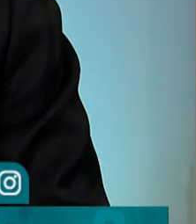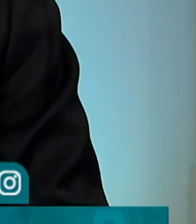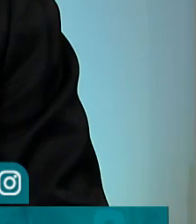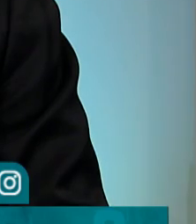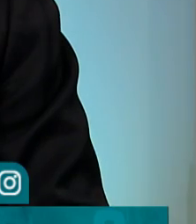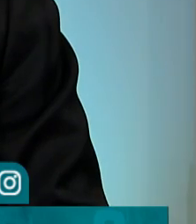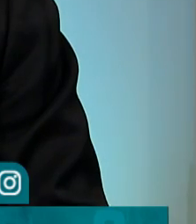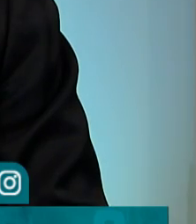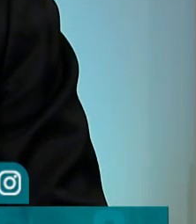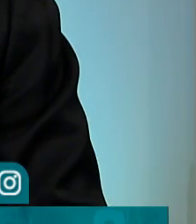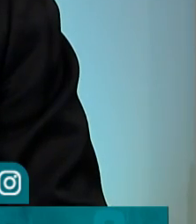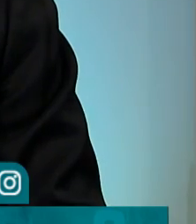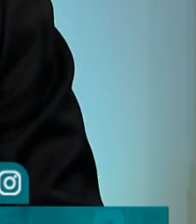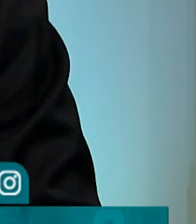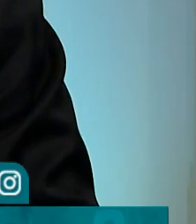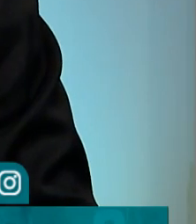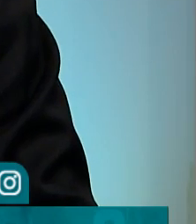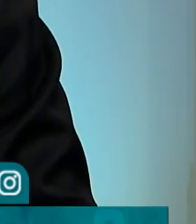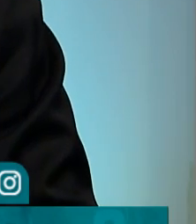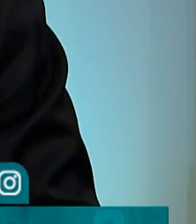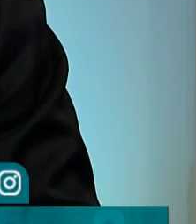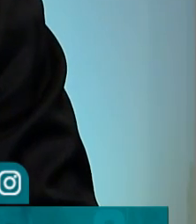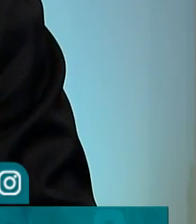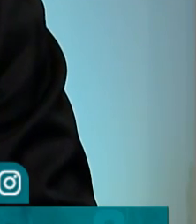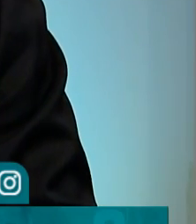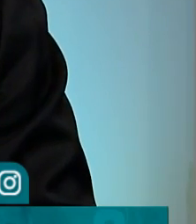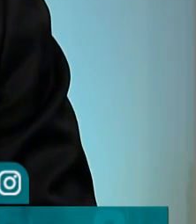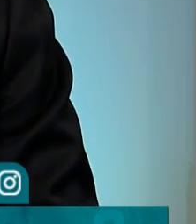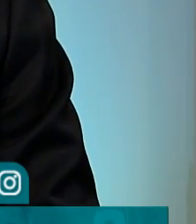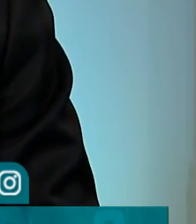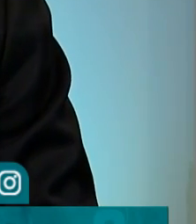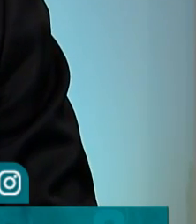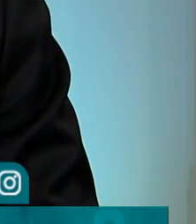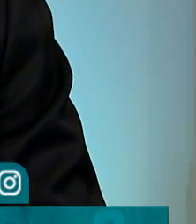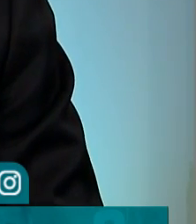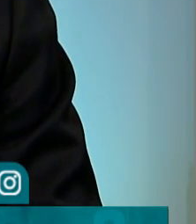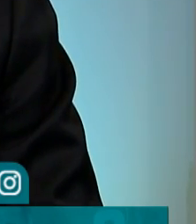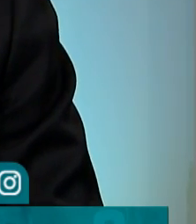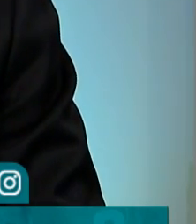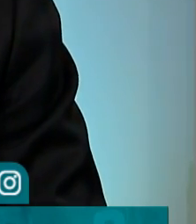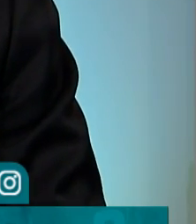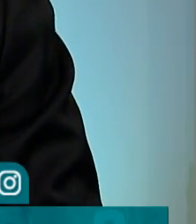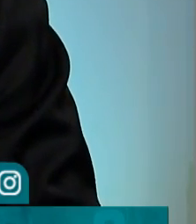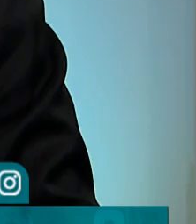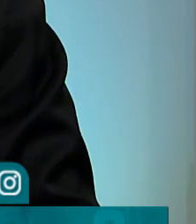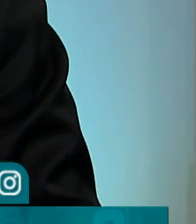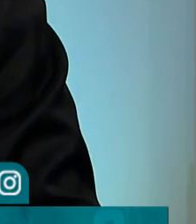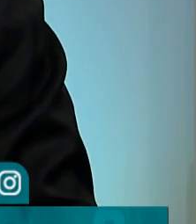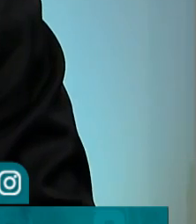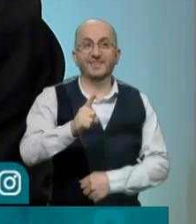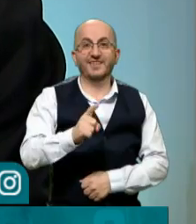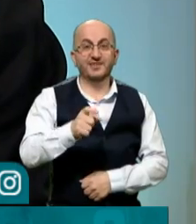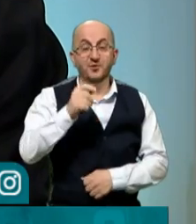bu kesinlikle ve kesinlikle. Müslümanlar bakın, Müslümanlar Allah'ın emrine harfiyen uymaya